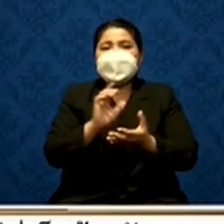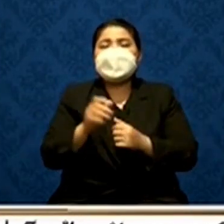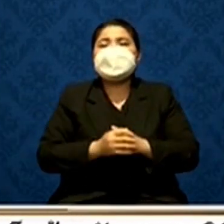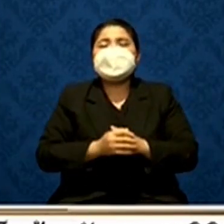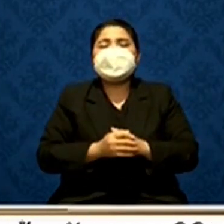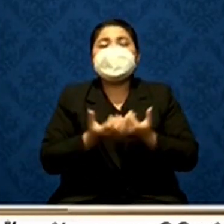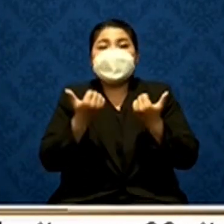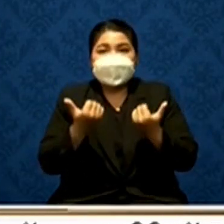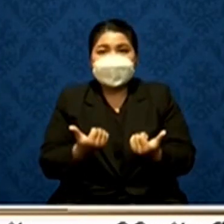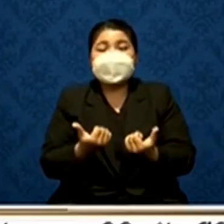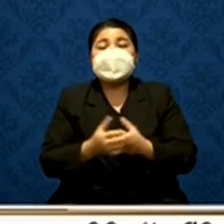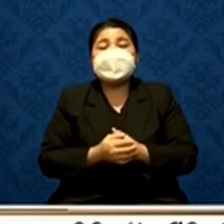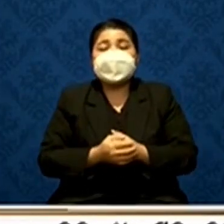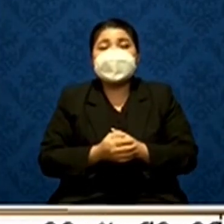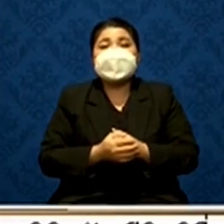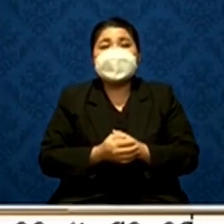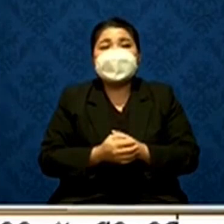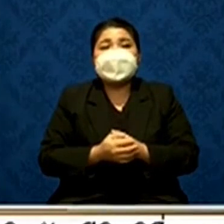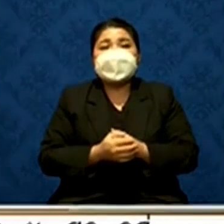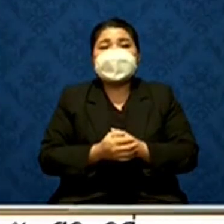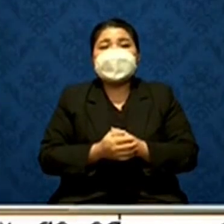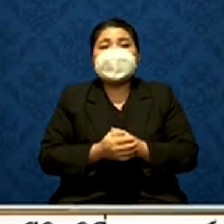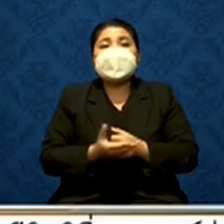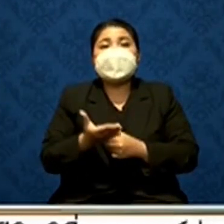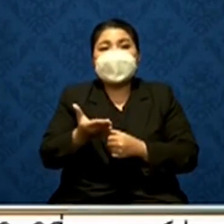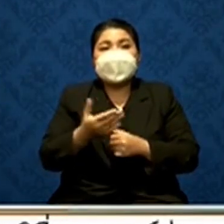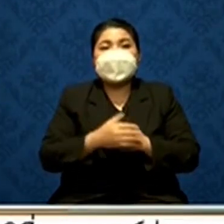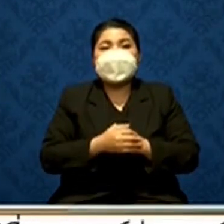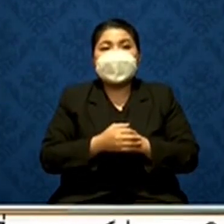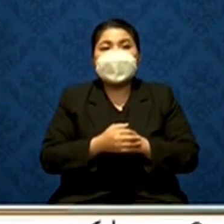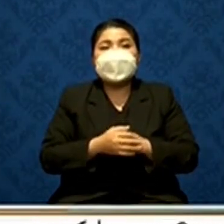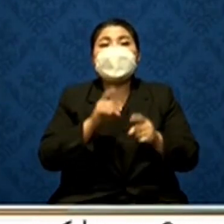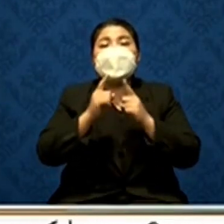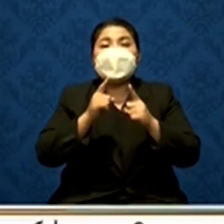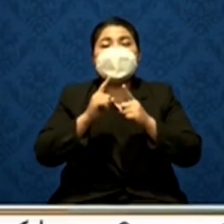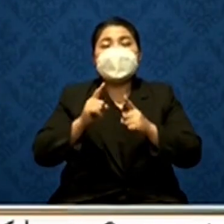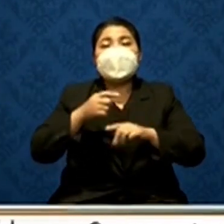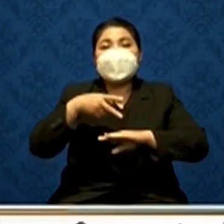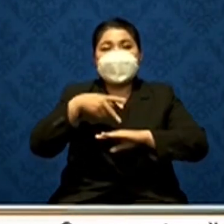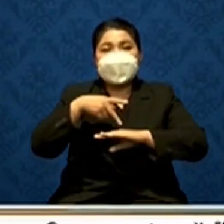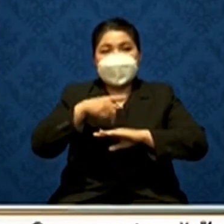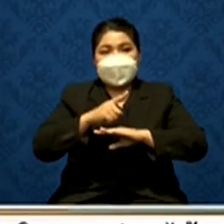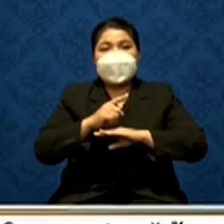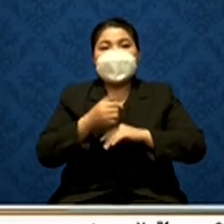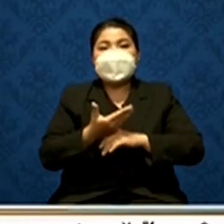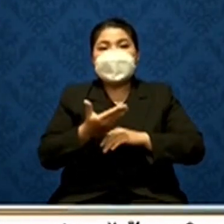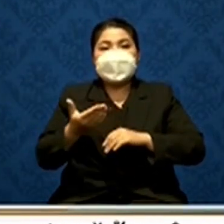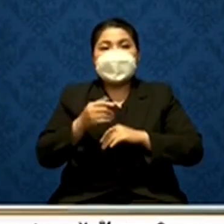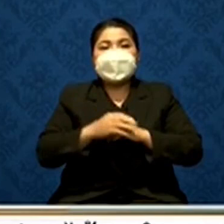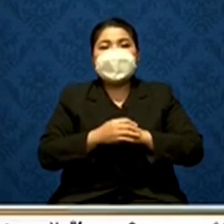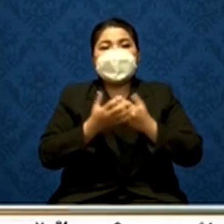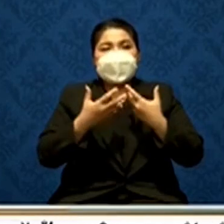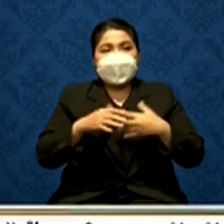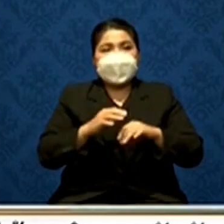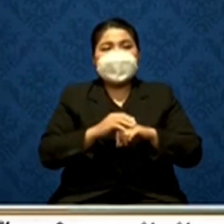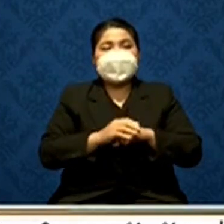ใหเสยเวลาต่หภาชูตนี้แตขฮัอันุญาสประทานว่าได้กุญาให้ฮัมาชิกฮัน rồiไม่วางใจและผมจะี